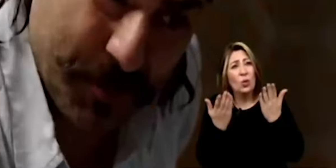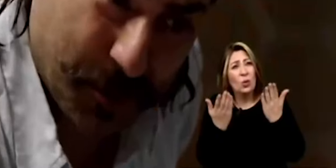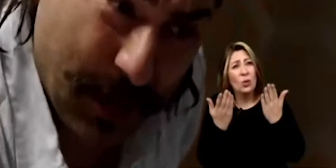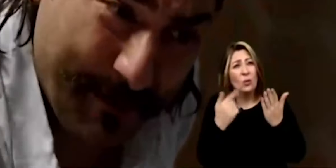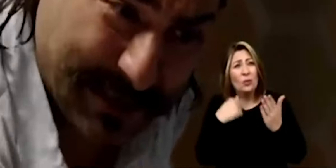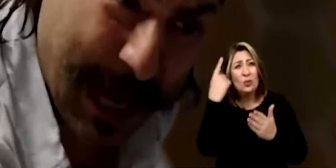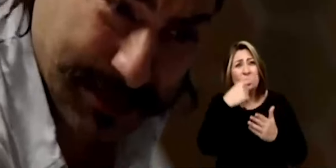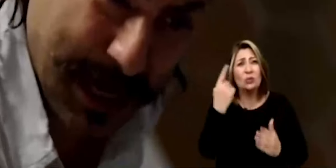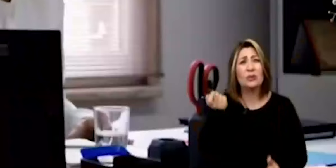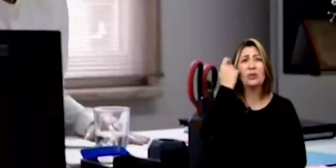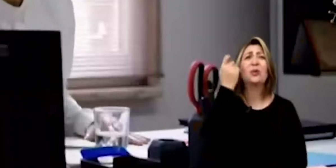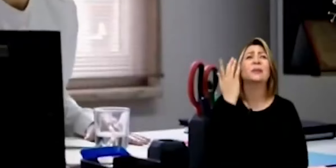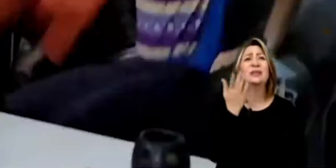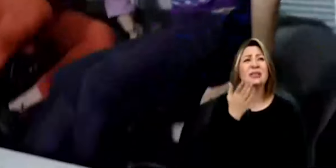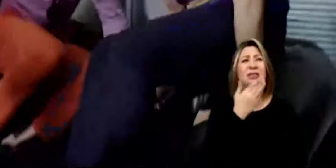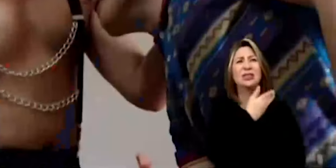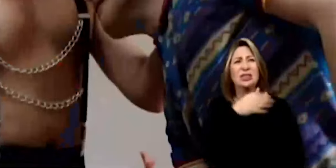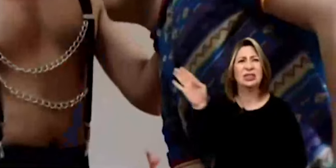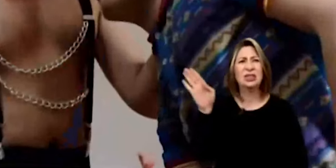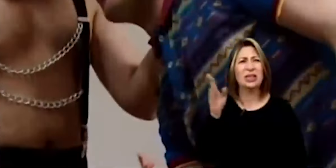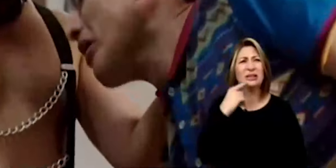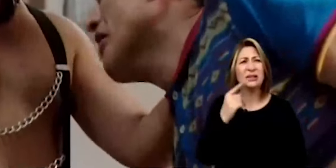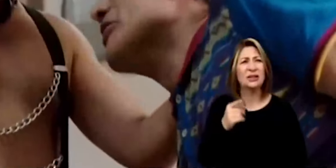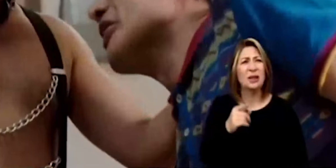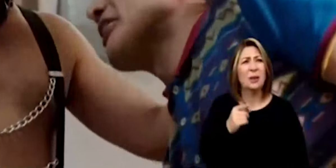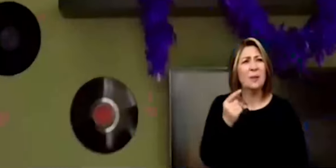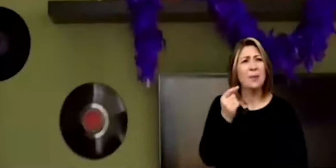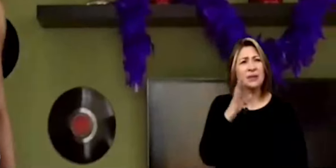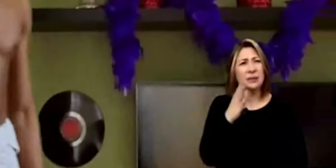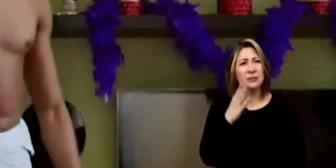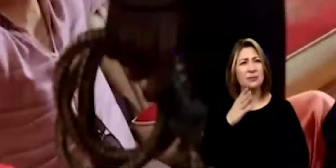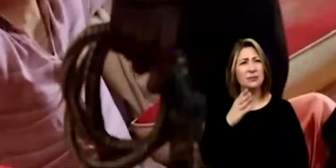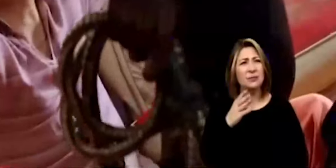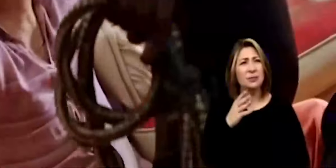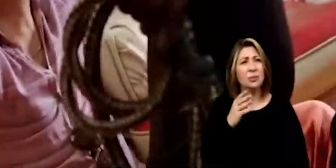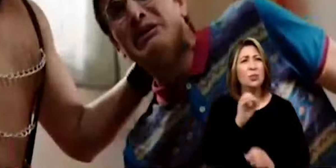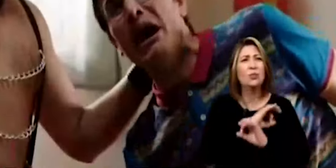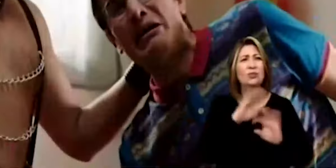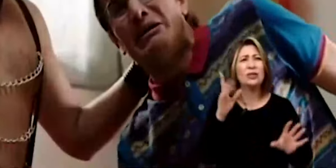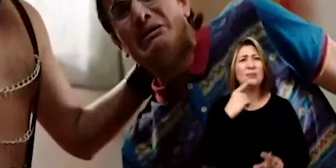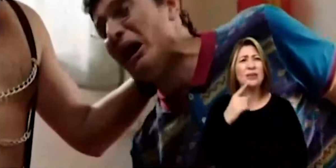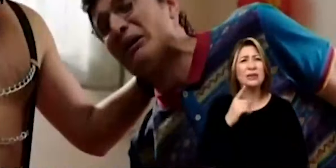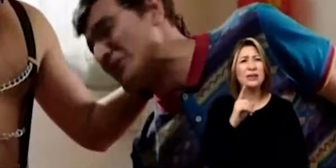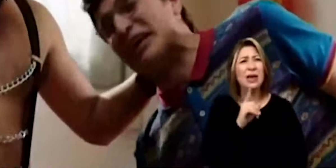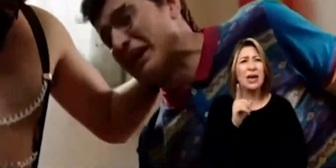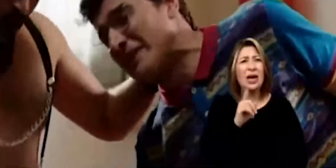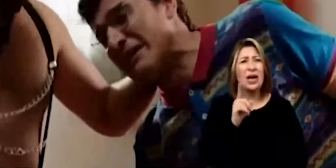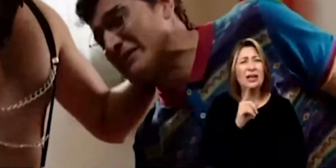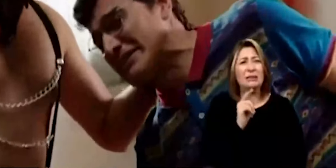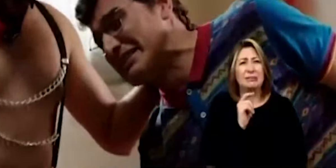benim yüzüme söylemesi lazım. Şöyle seni gider. Muhteşem. Yürü abi be karnı. Yürü. Abi muhteşem gelmesin. Ya Allah